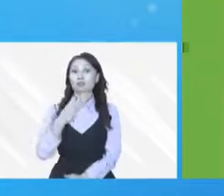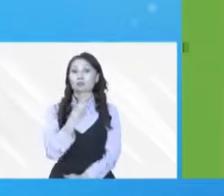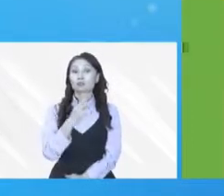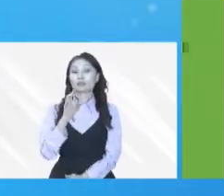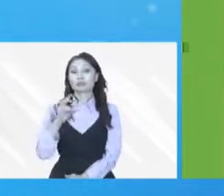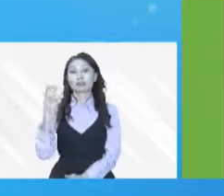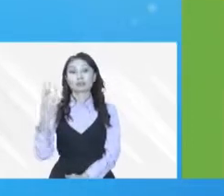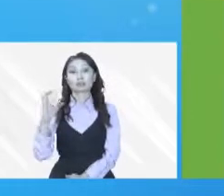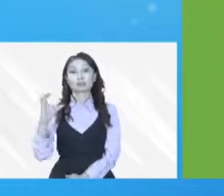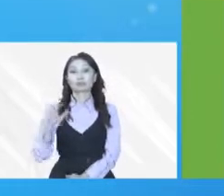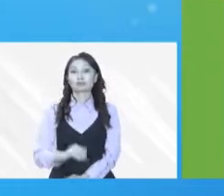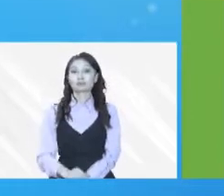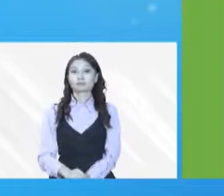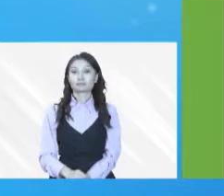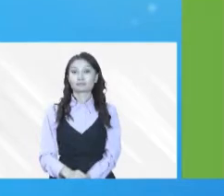4N4C.